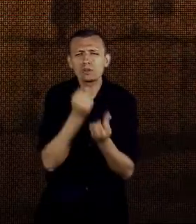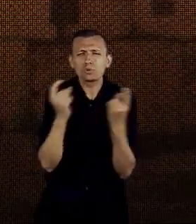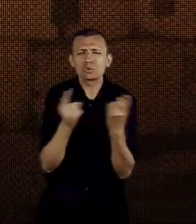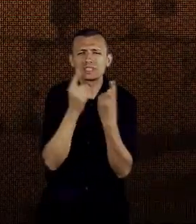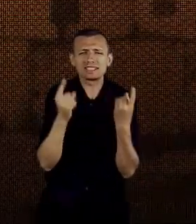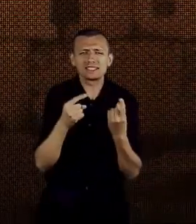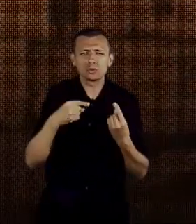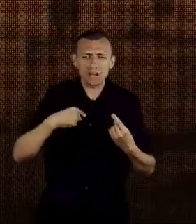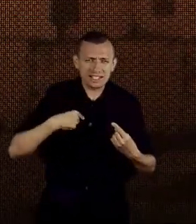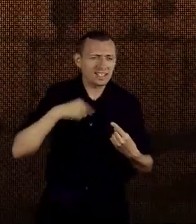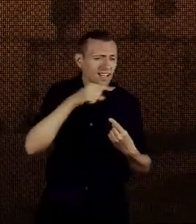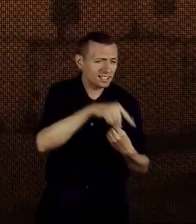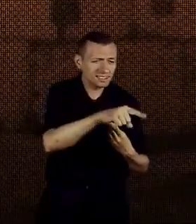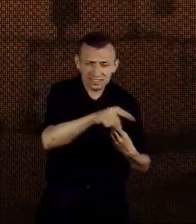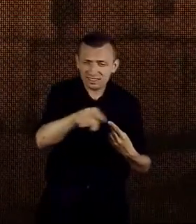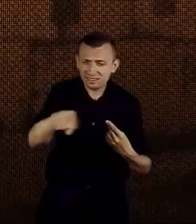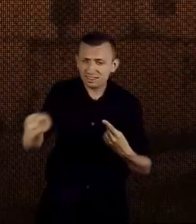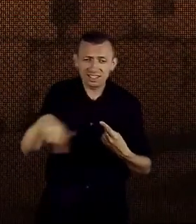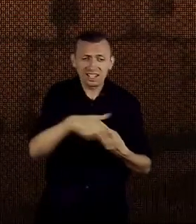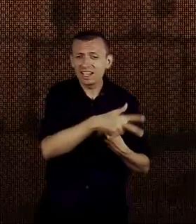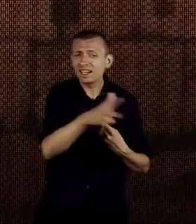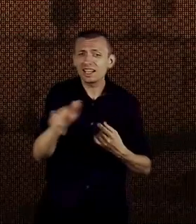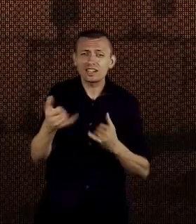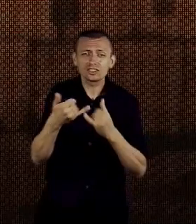Ale Bóg nieustannie